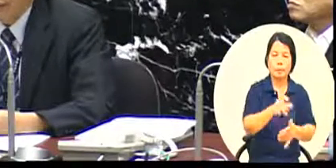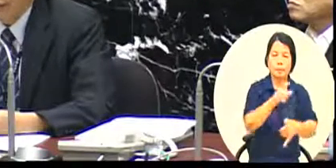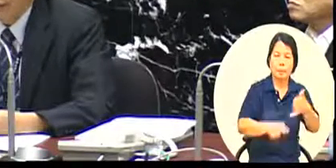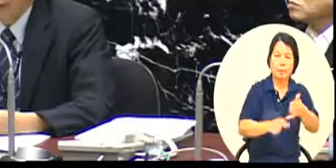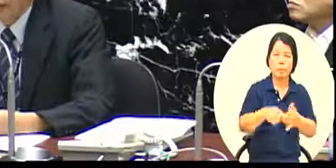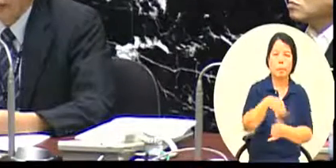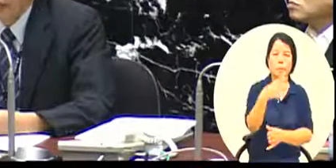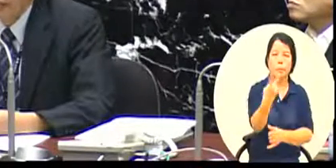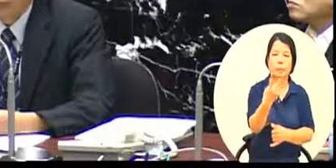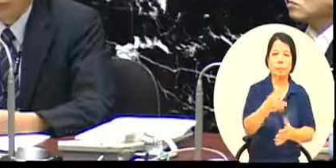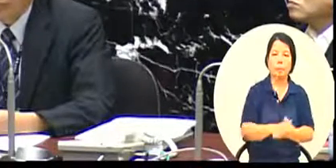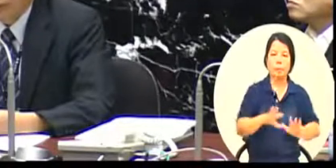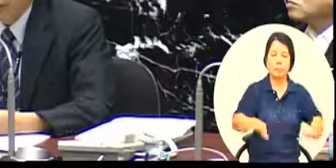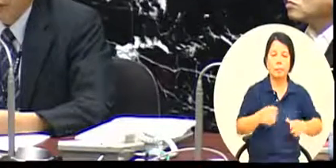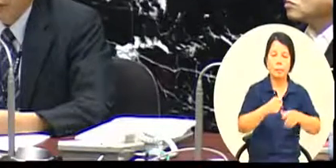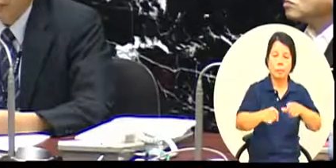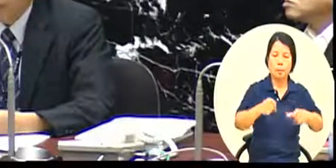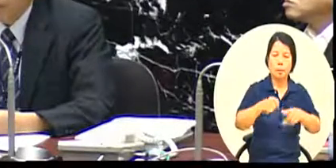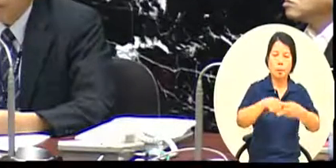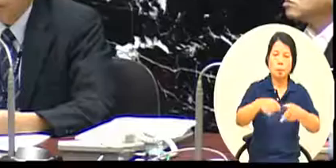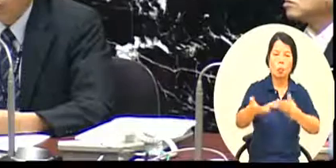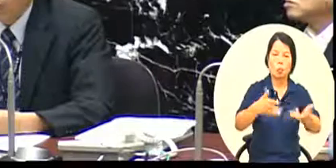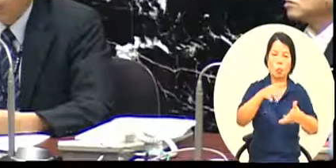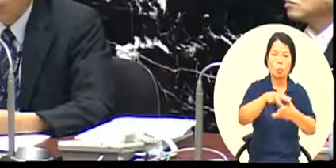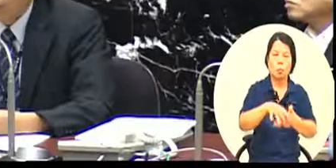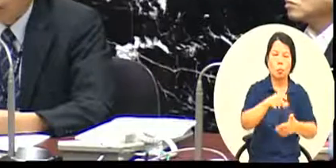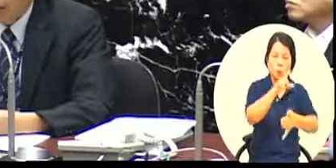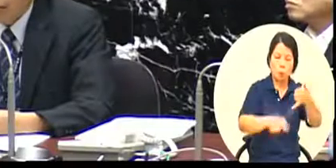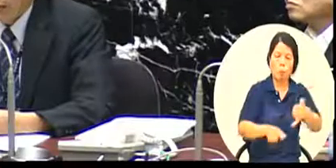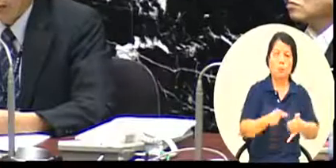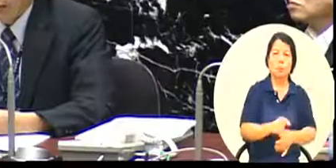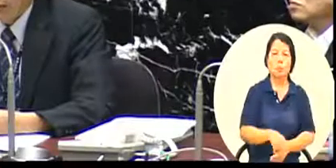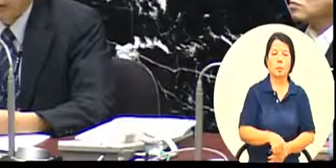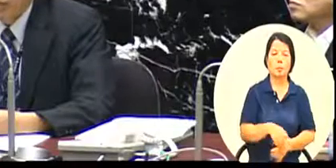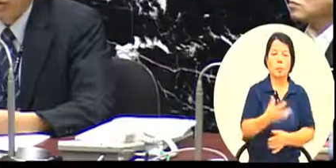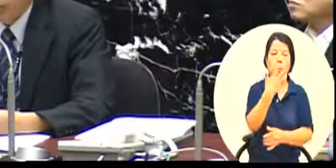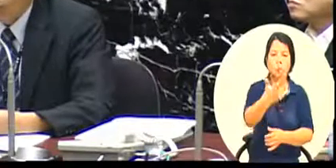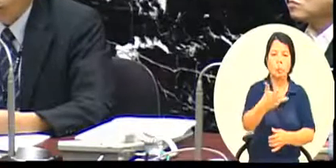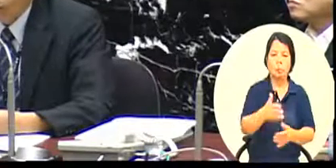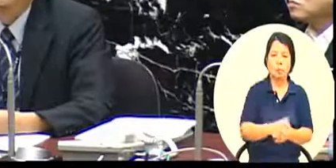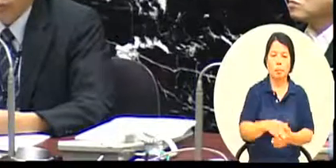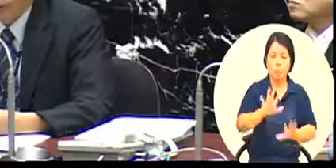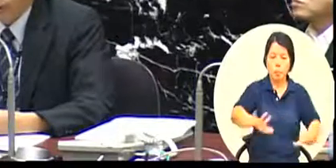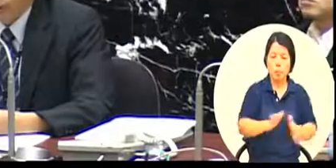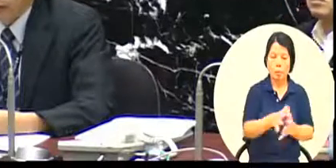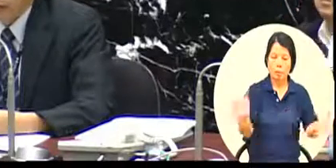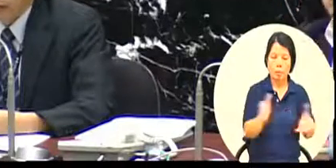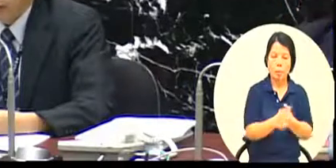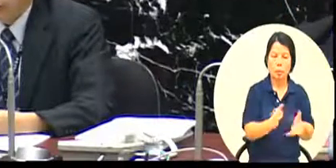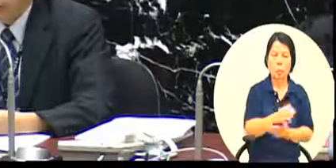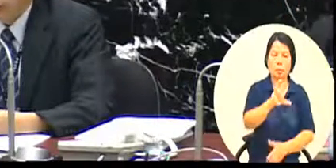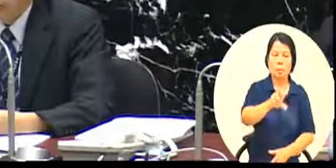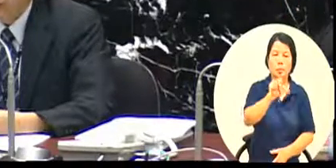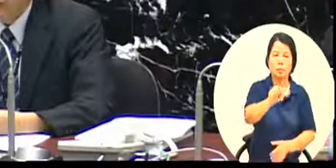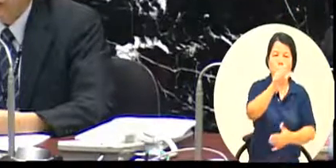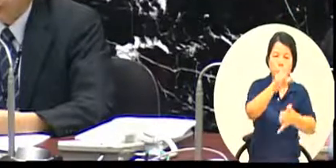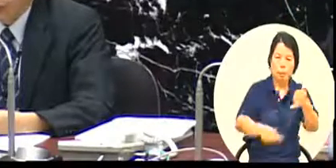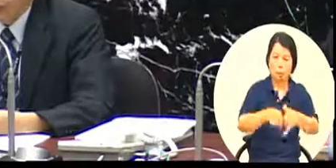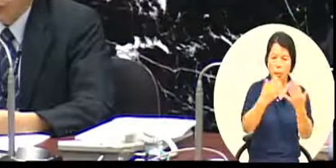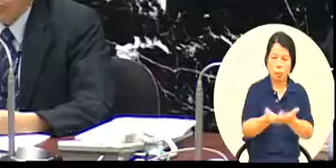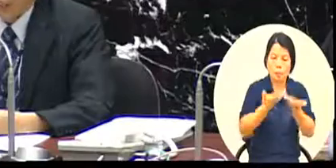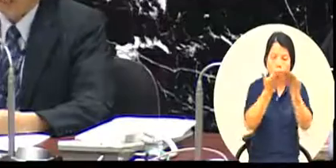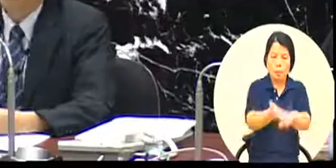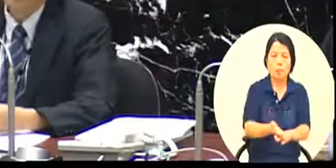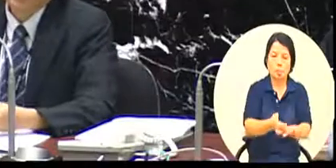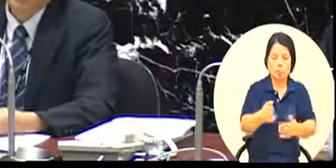1-22案，公务类编号1-88案，以上共85案，请交付各有关委